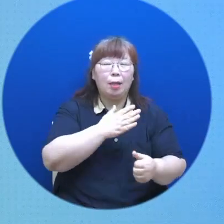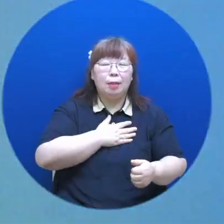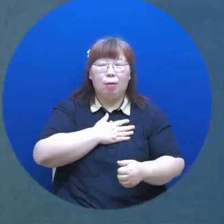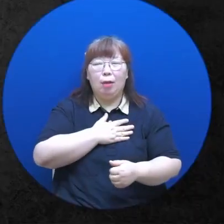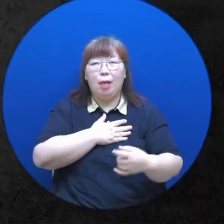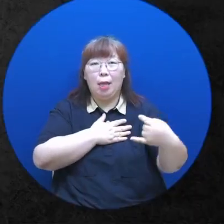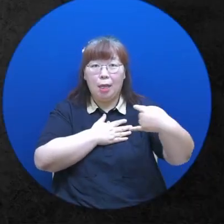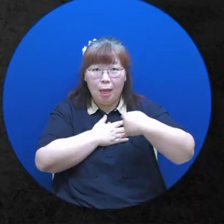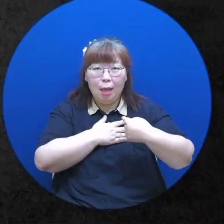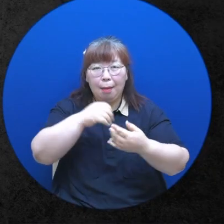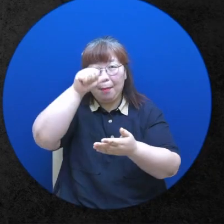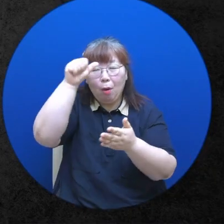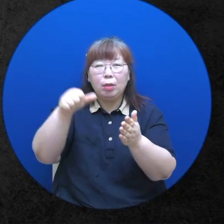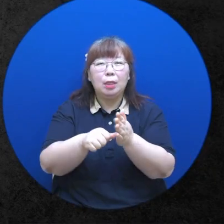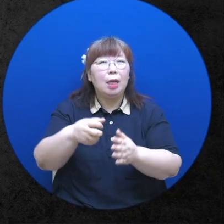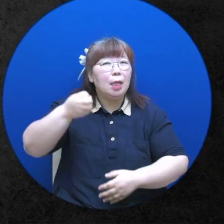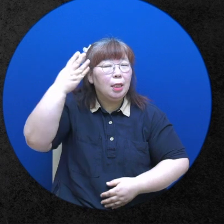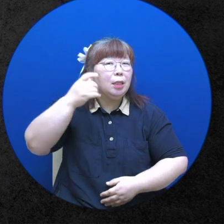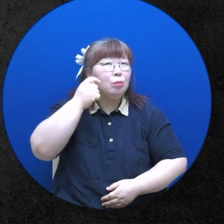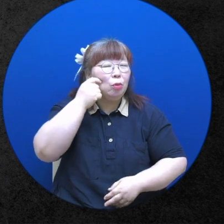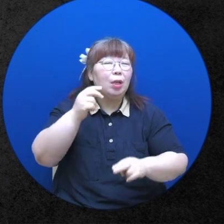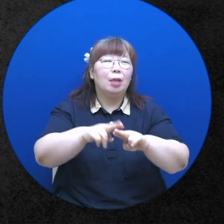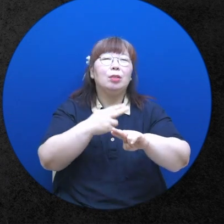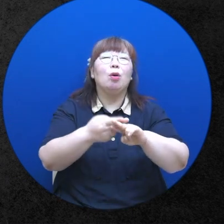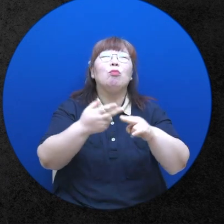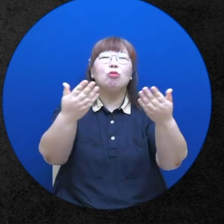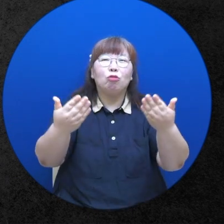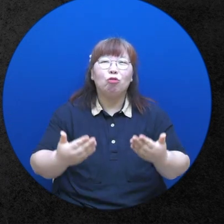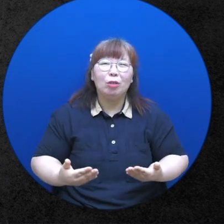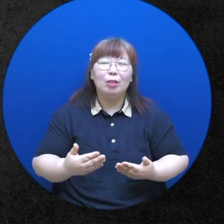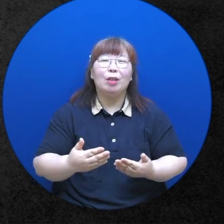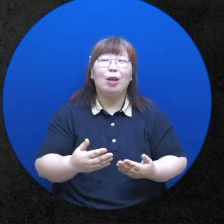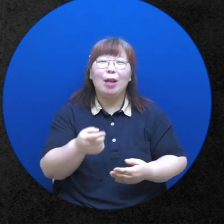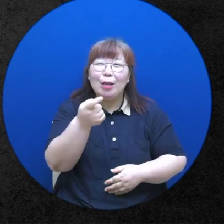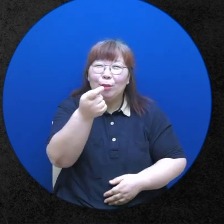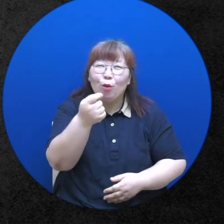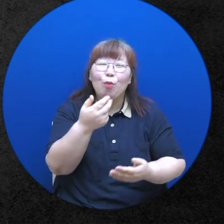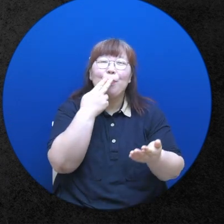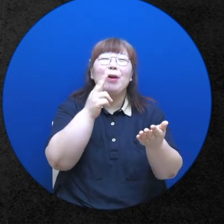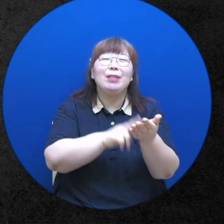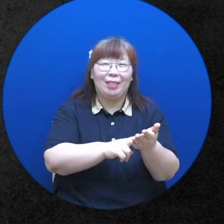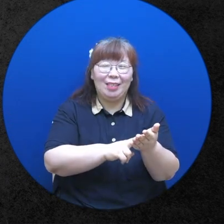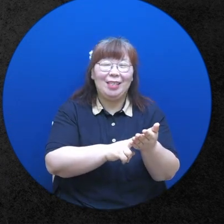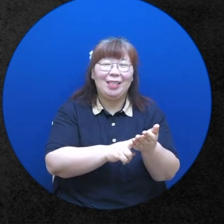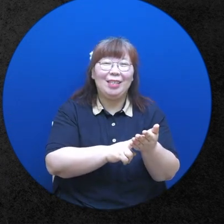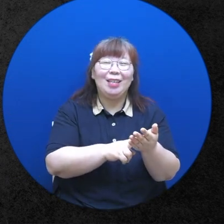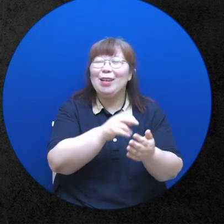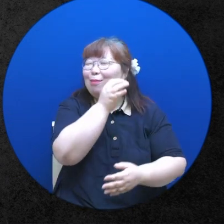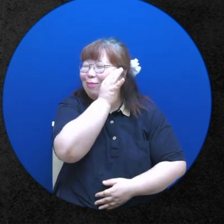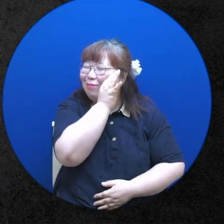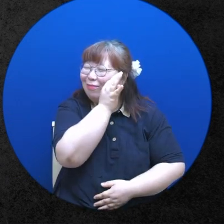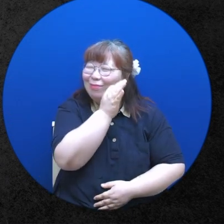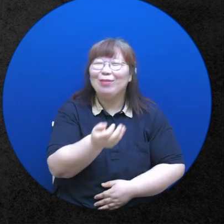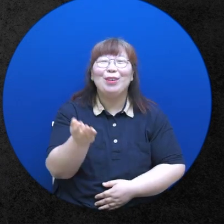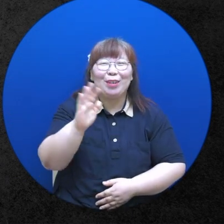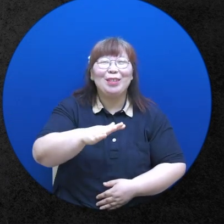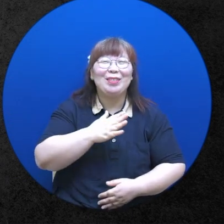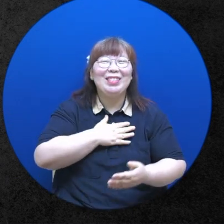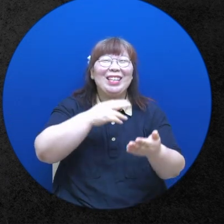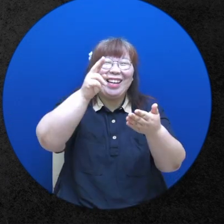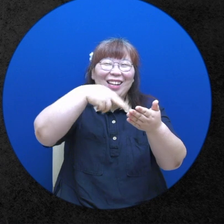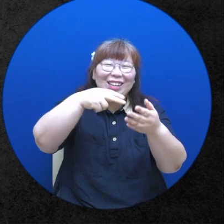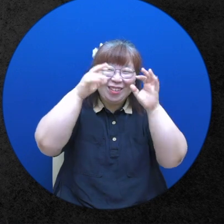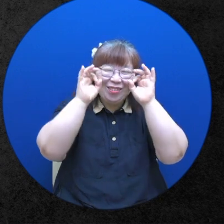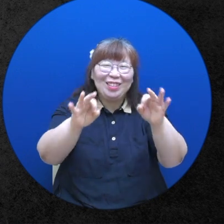잊지 못할 선물 하나를 주었습니다. 이 작은 편지인데요, 부끄럽지만 제가 좀 읽어볼게요.